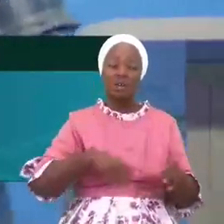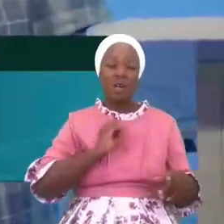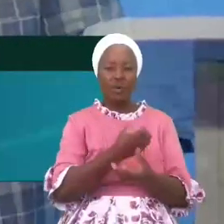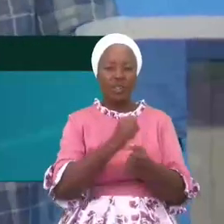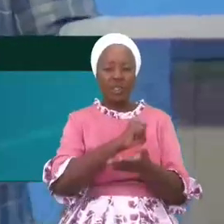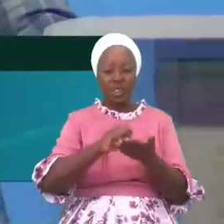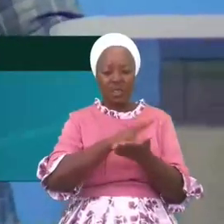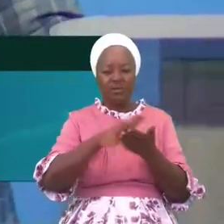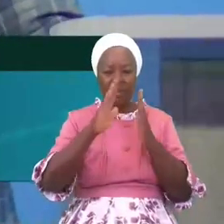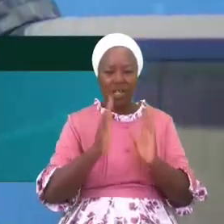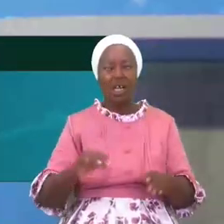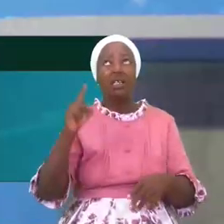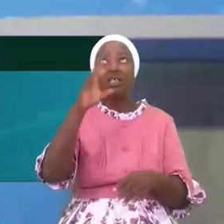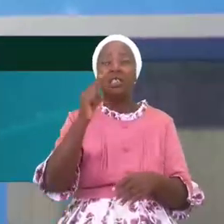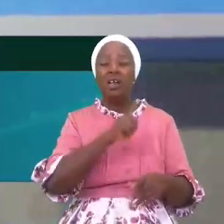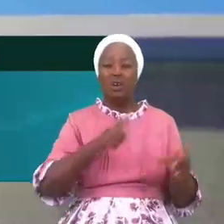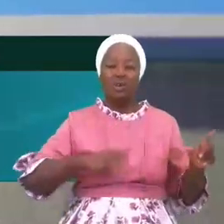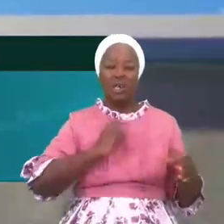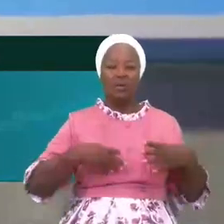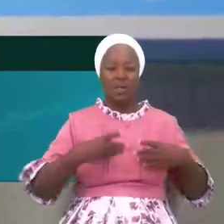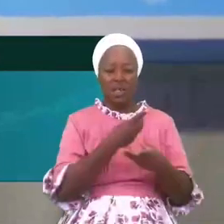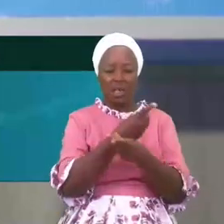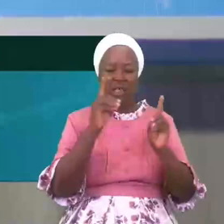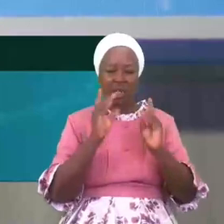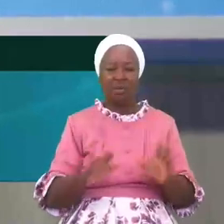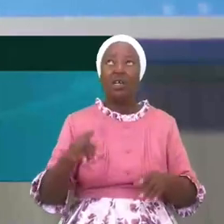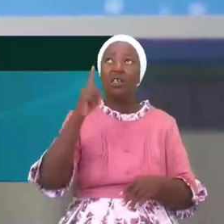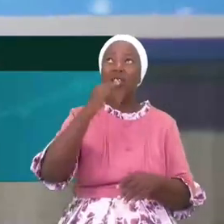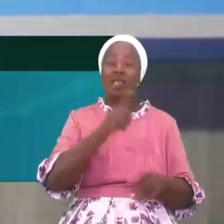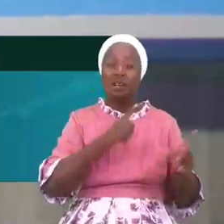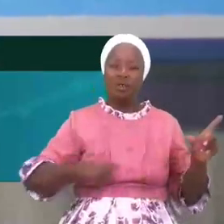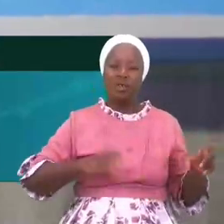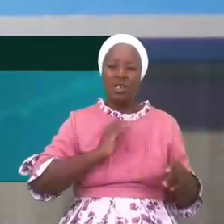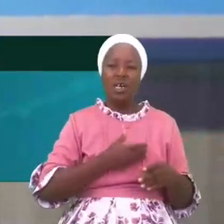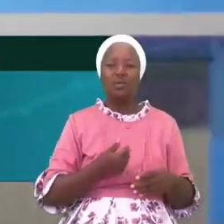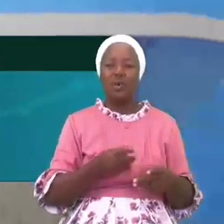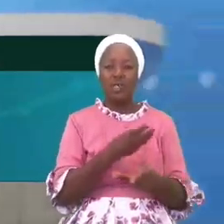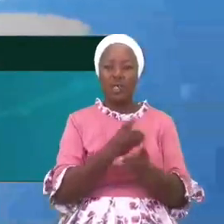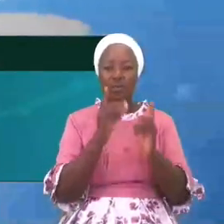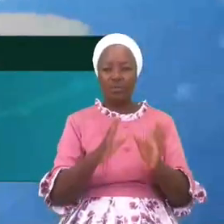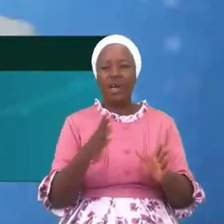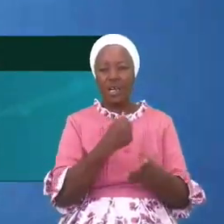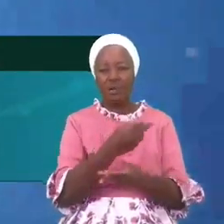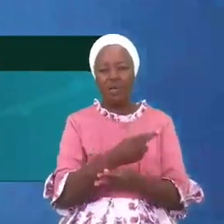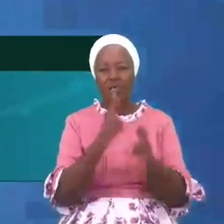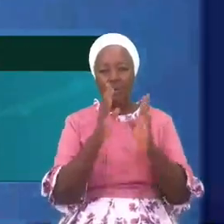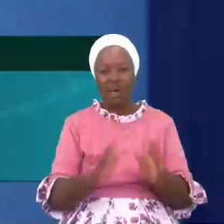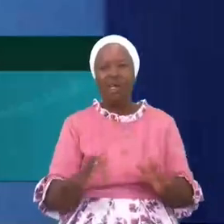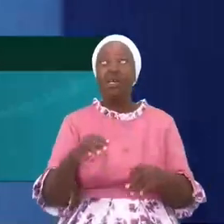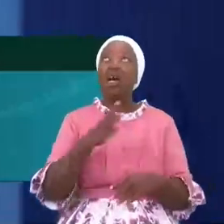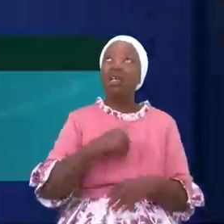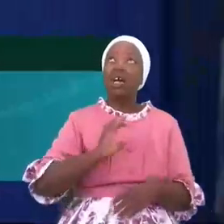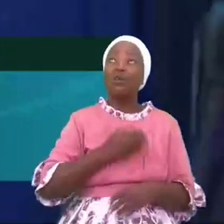notre Guérisseur. Il est le Seigneur notre Libérateur. Il est le Seigneur notre Rédempteur. Et nos cœurs